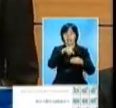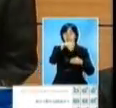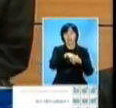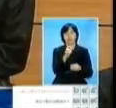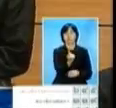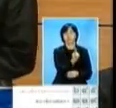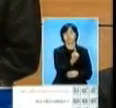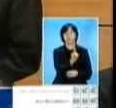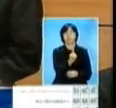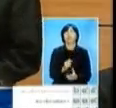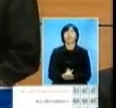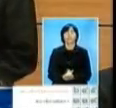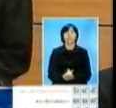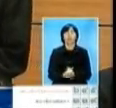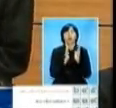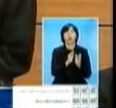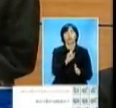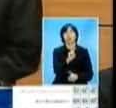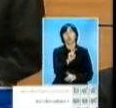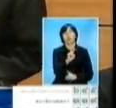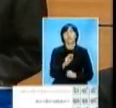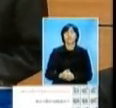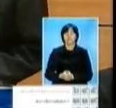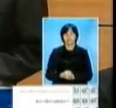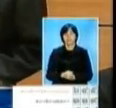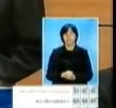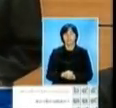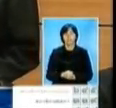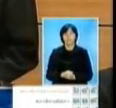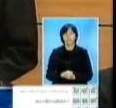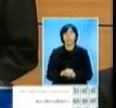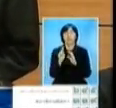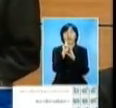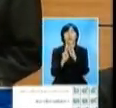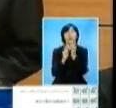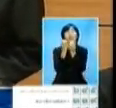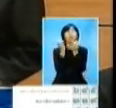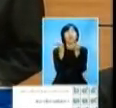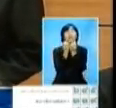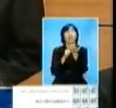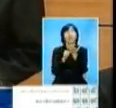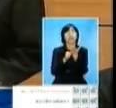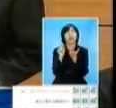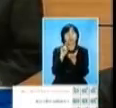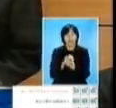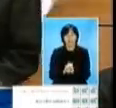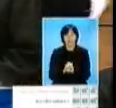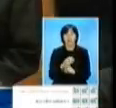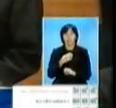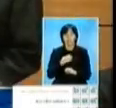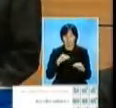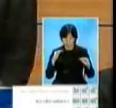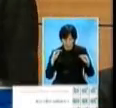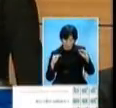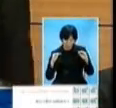จจะขัดมาตรา68ถูกไหมฮะแล้วตอนนี้ปรากฏว่าสภาชุดที่ผลักดันจะทำผิดมาตรา68ที่